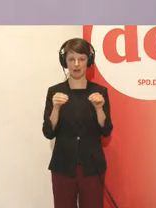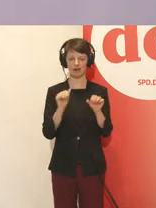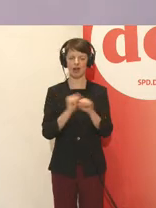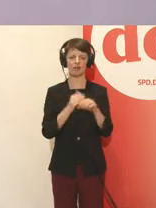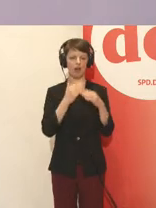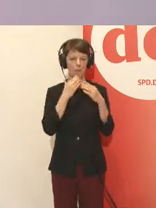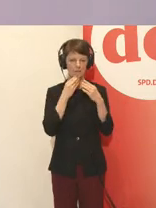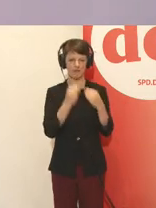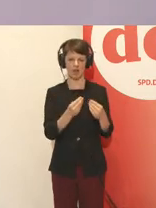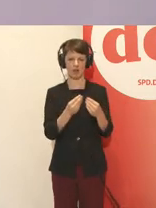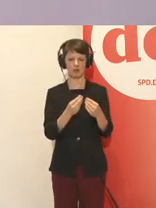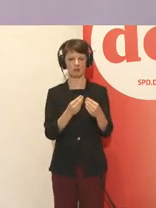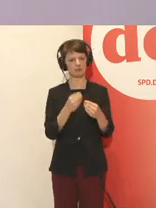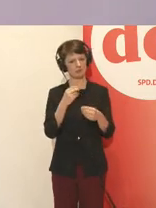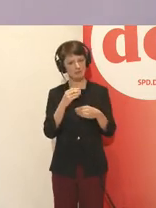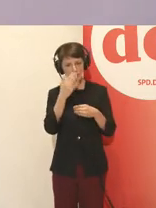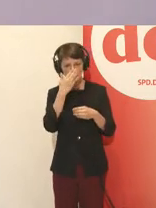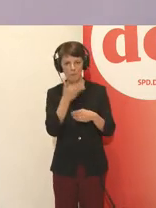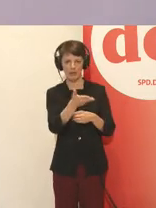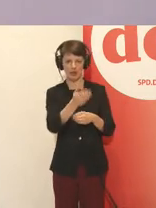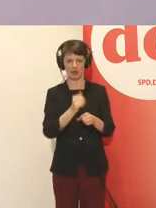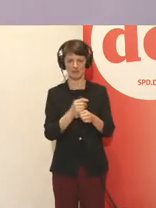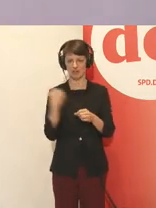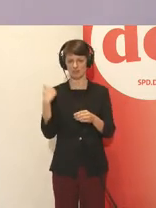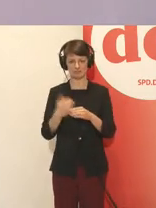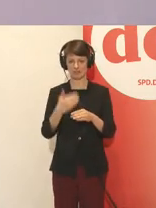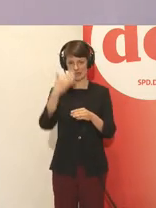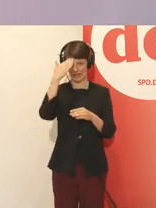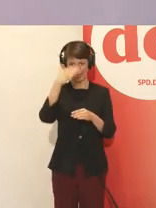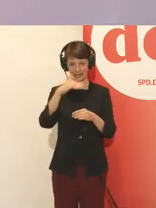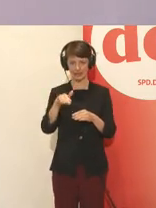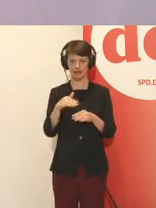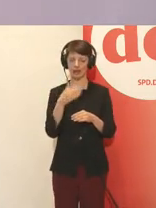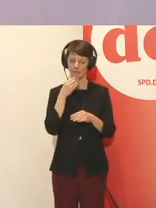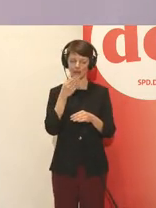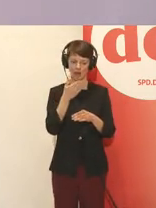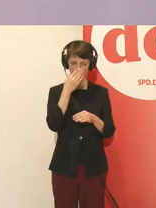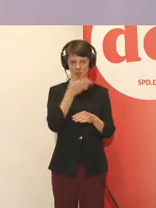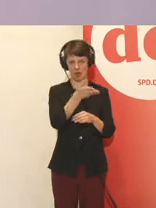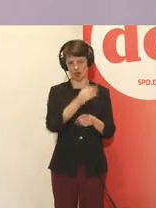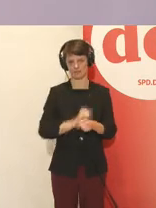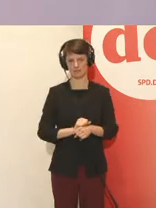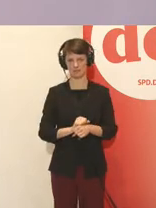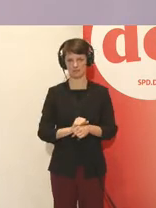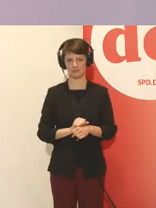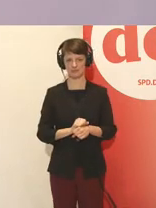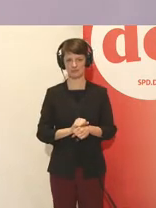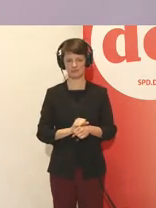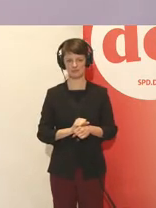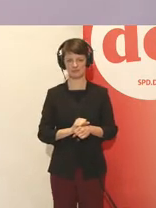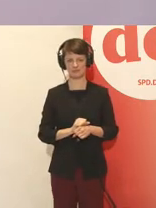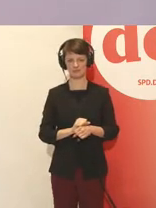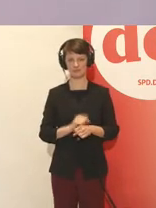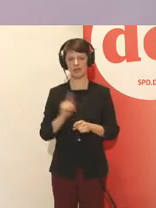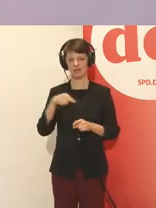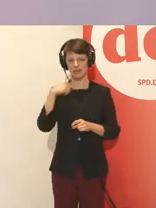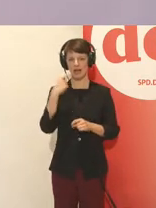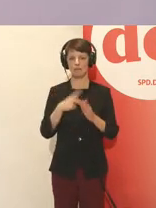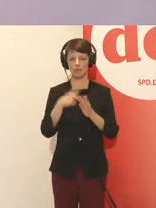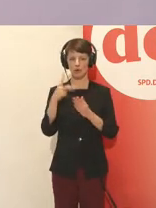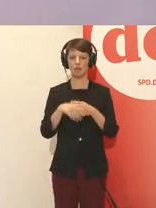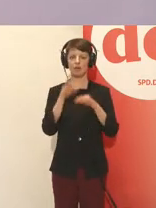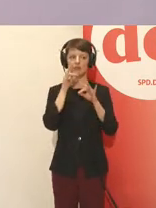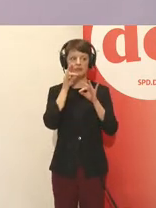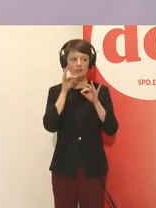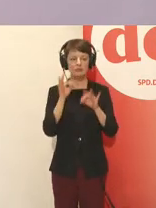empfehlen das mal zu machen wenn ihr das vielleicht noch nicht ausprobiert habt wir gucken nachher gleich noch genauer ins programm und